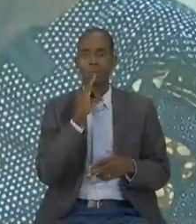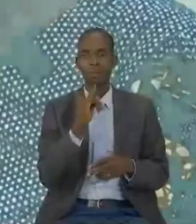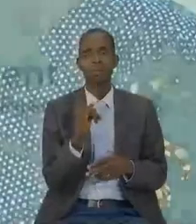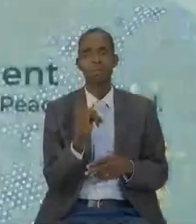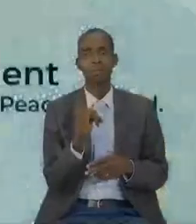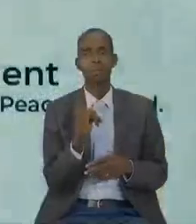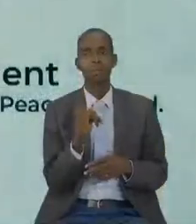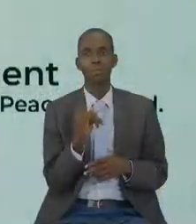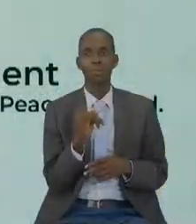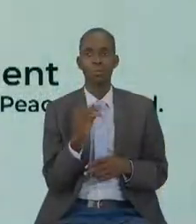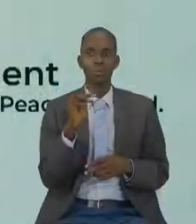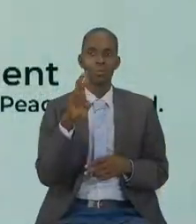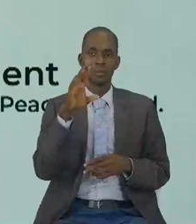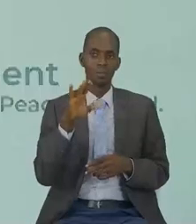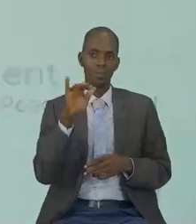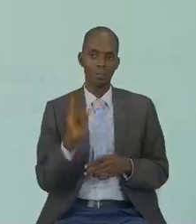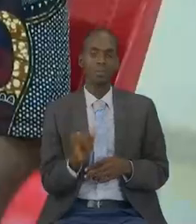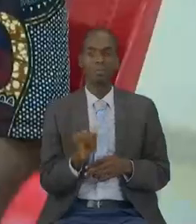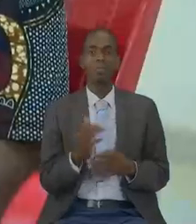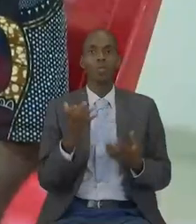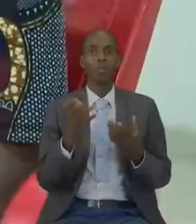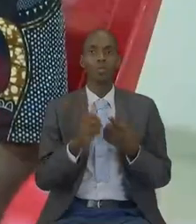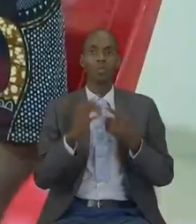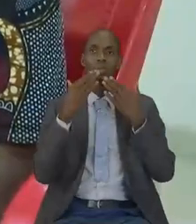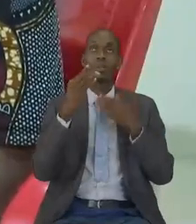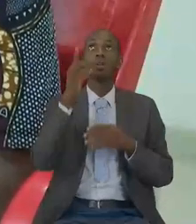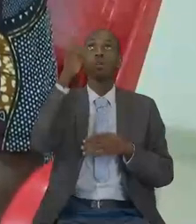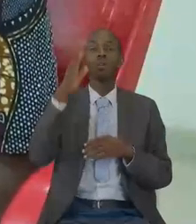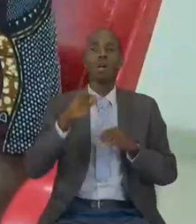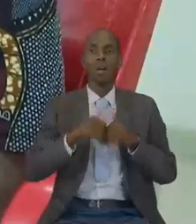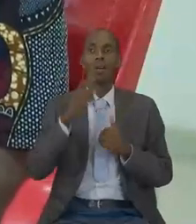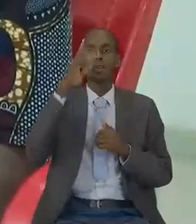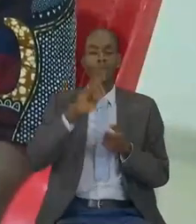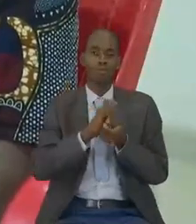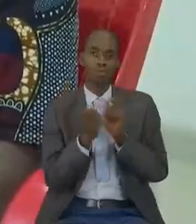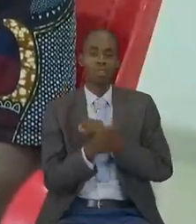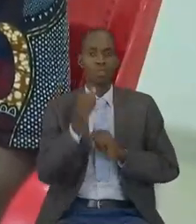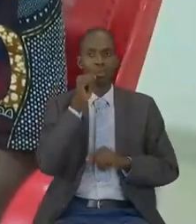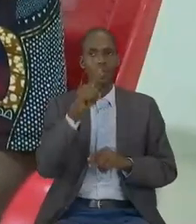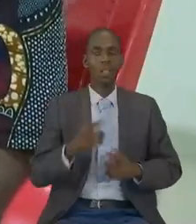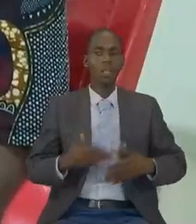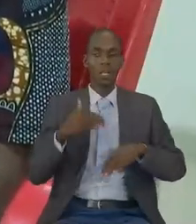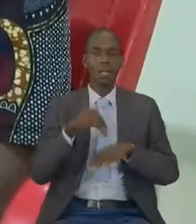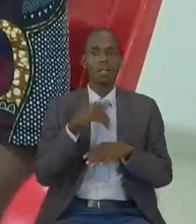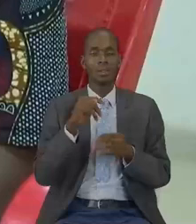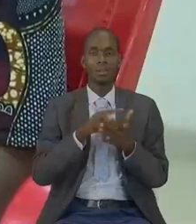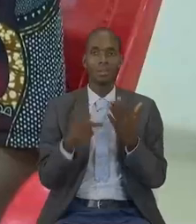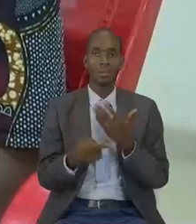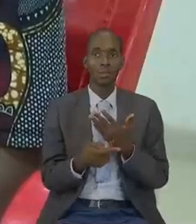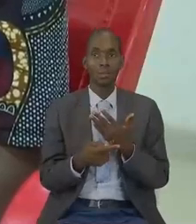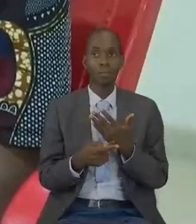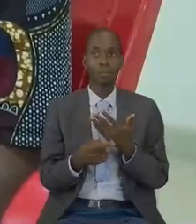On m'appelle Merci Clément. Je veux remercier le Seigneur. La main dont Dieu a changé ma vie à